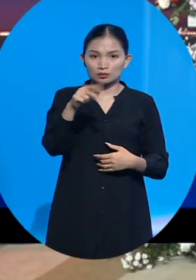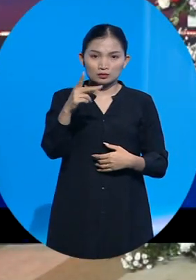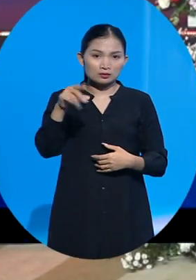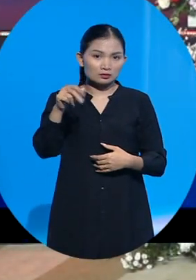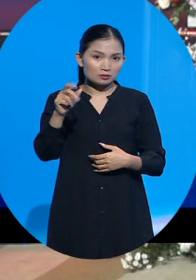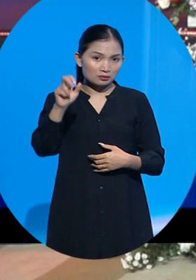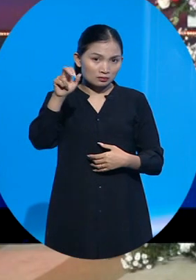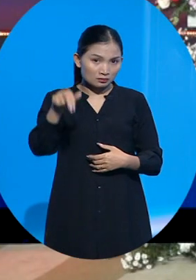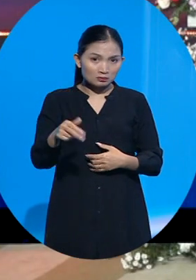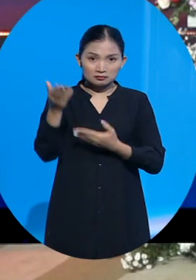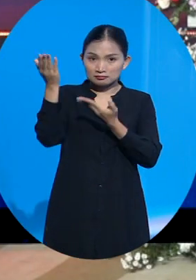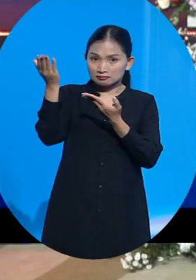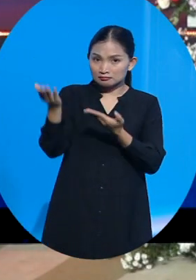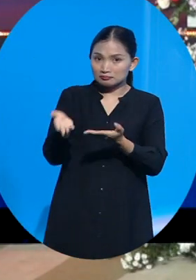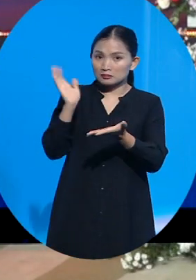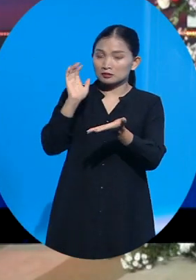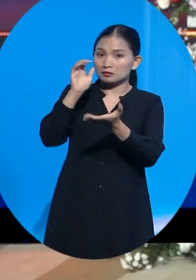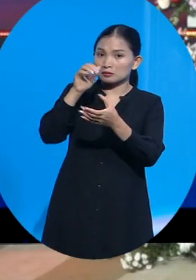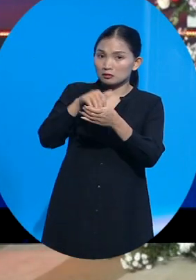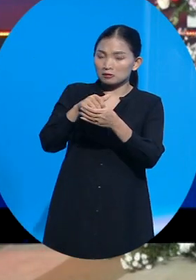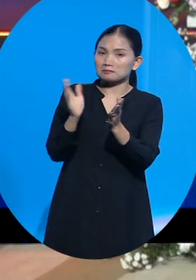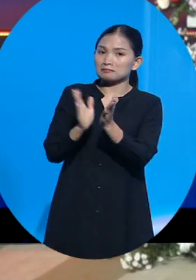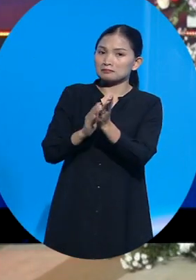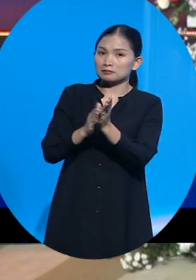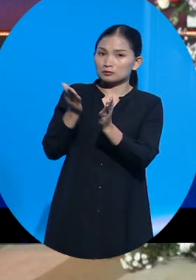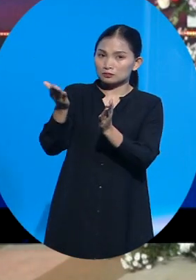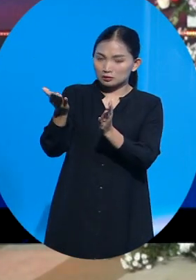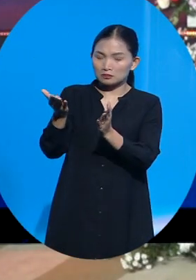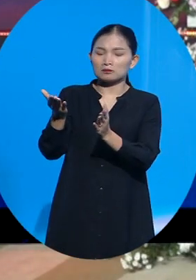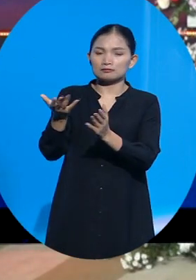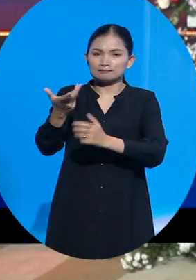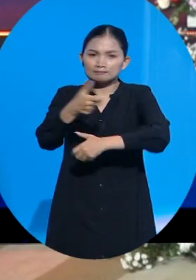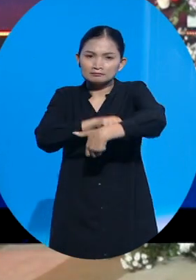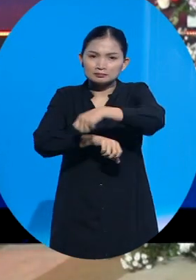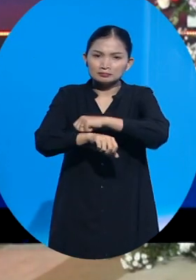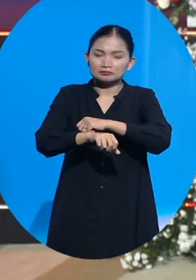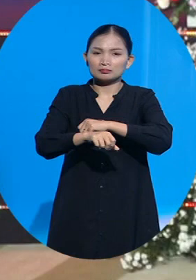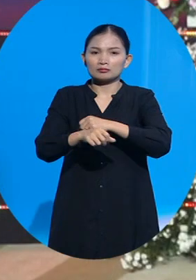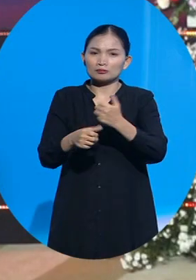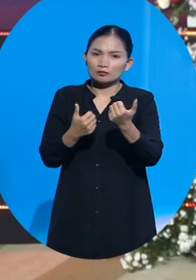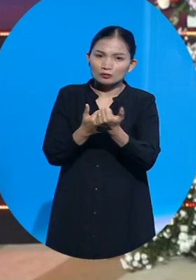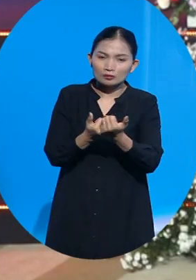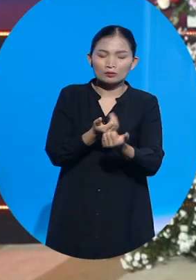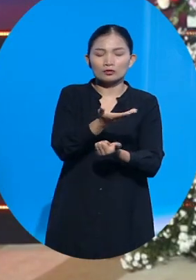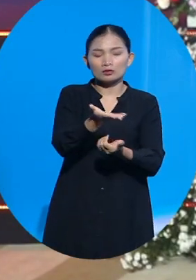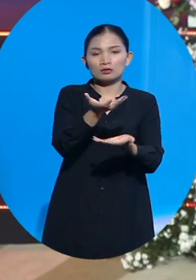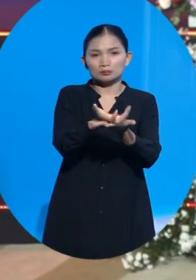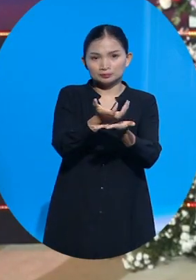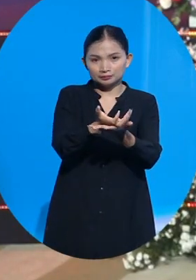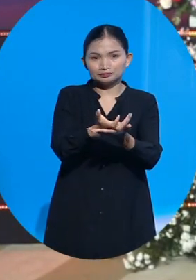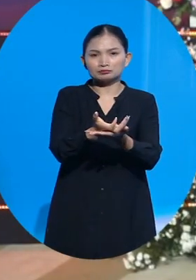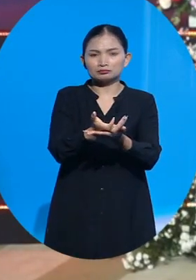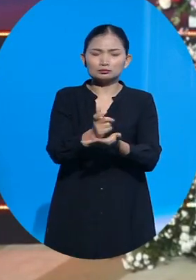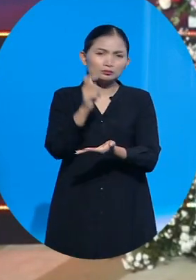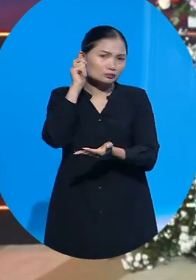để chúng tôi vinh danh những nữ lãnh đạo có nhiều đóng góp cho sự phát triển của cộng đồng. Bởi vì chúng tôi quan điểm rằng là khi phụ nữ